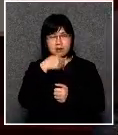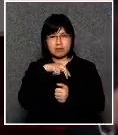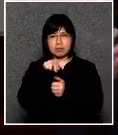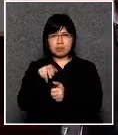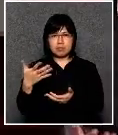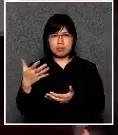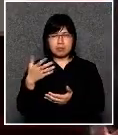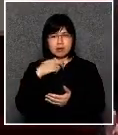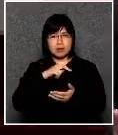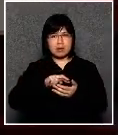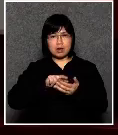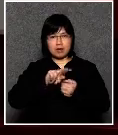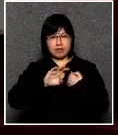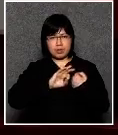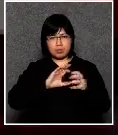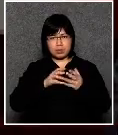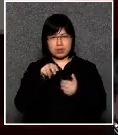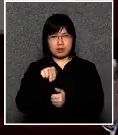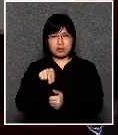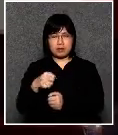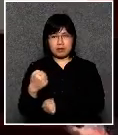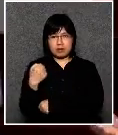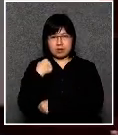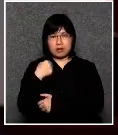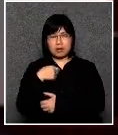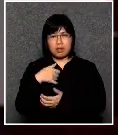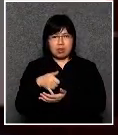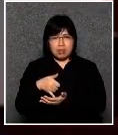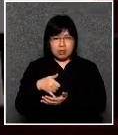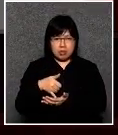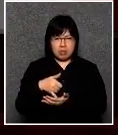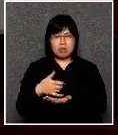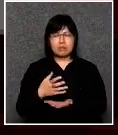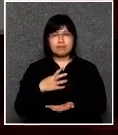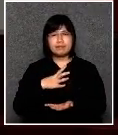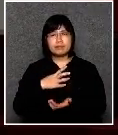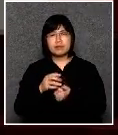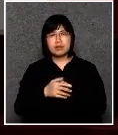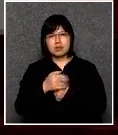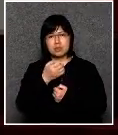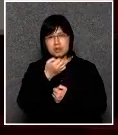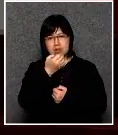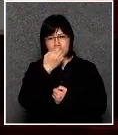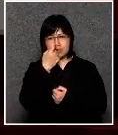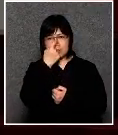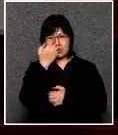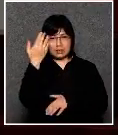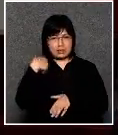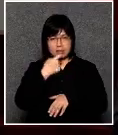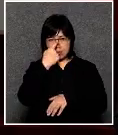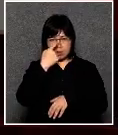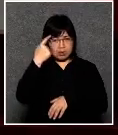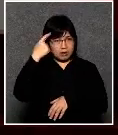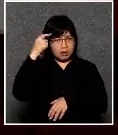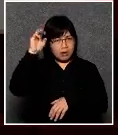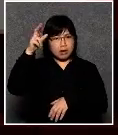對佢個監察，即係嗰個力量非常之薄弱嘅情況底下咧，港英時代咧，英國佬就諗到啲即係所謂